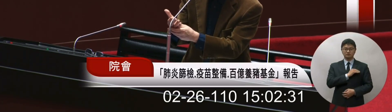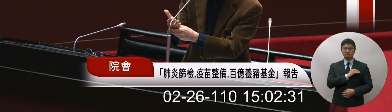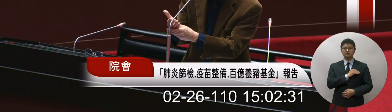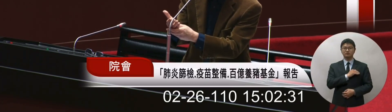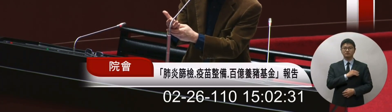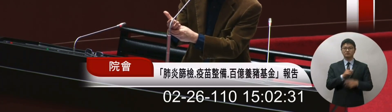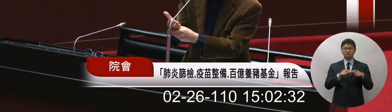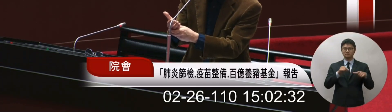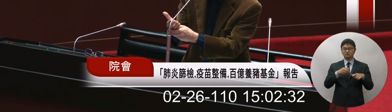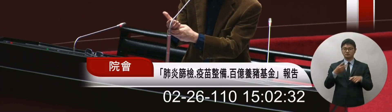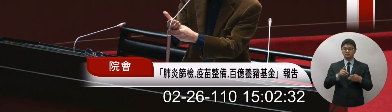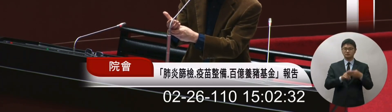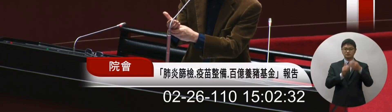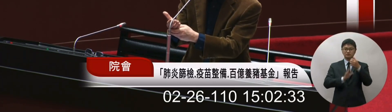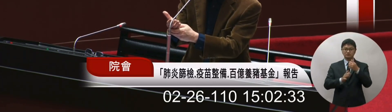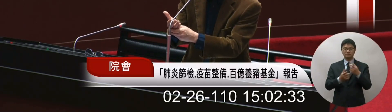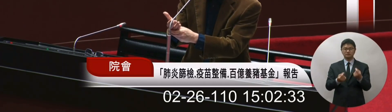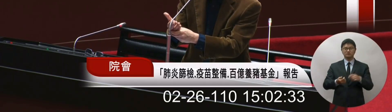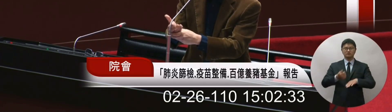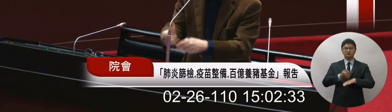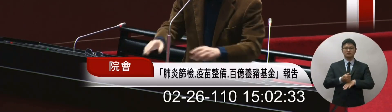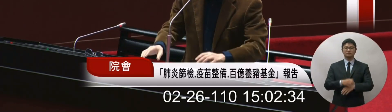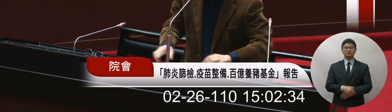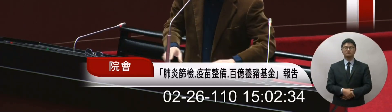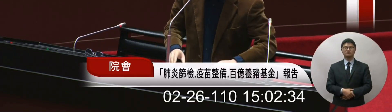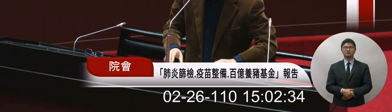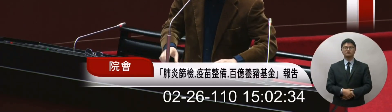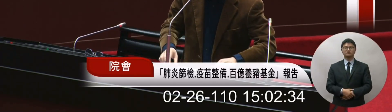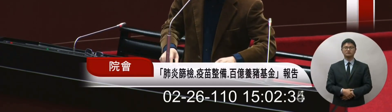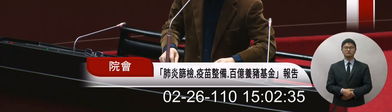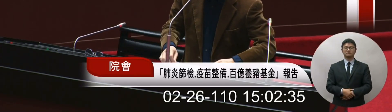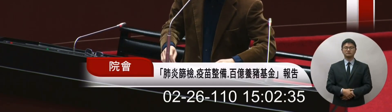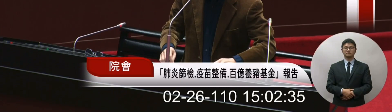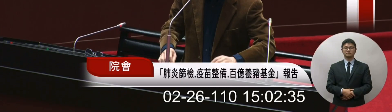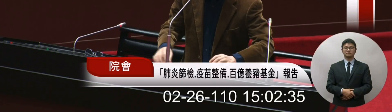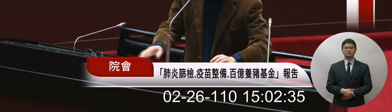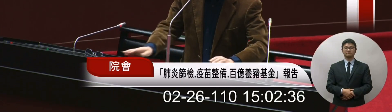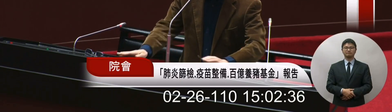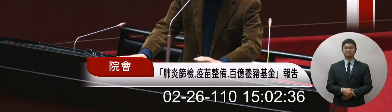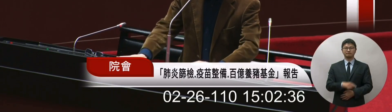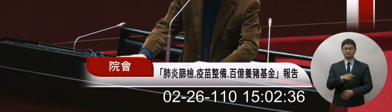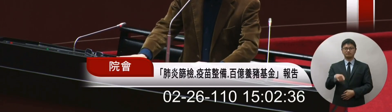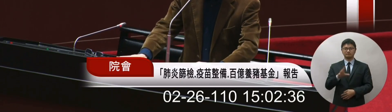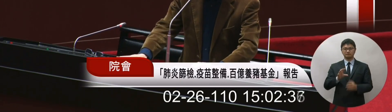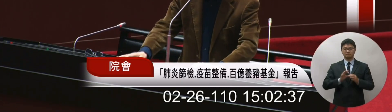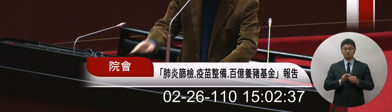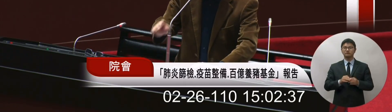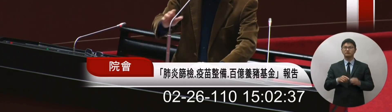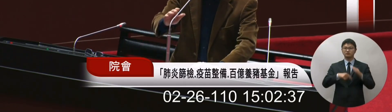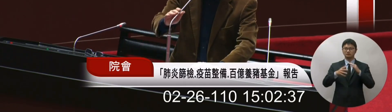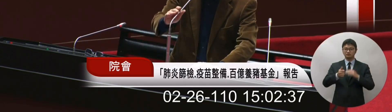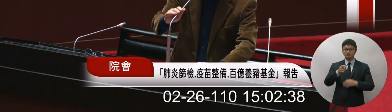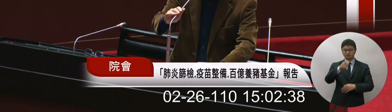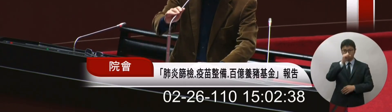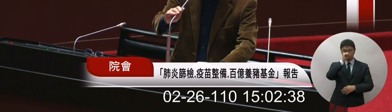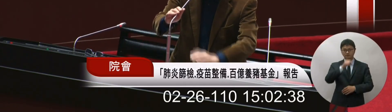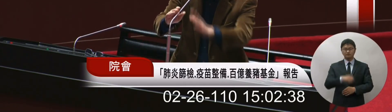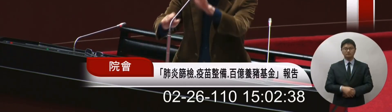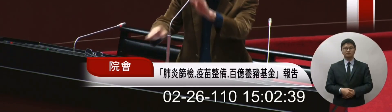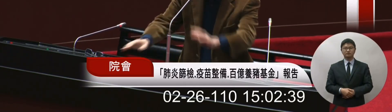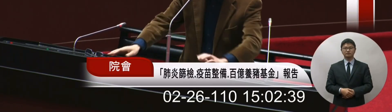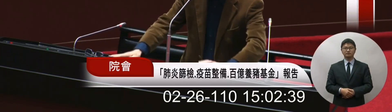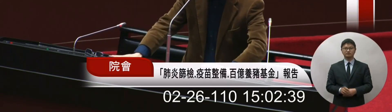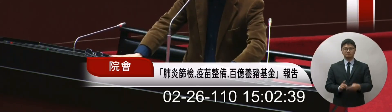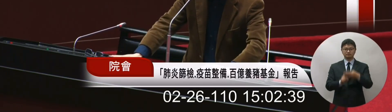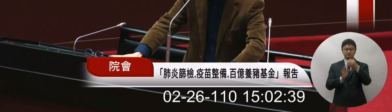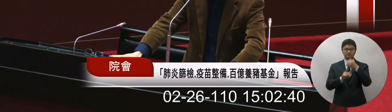好，再请好邱主委。 因为有关了哈。议定立后， 委婉立后。 主